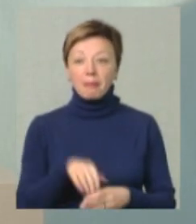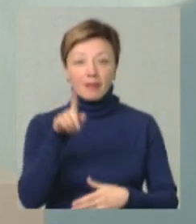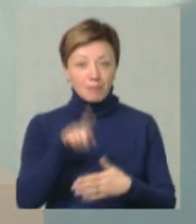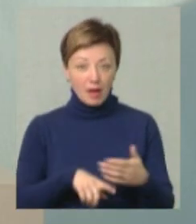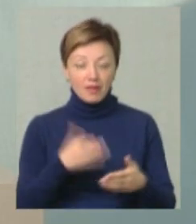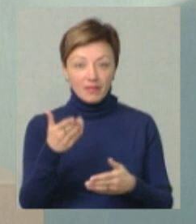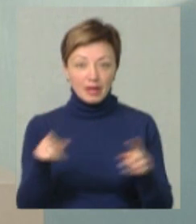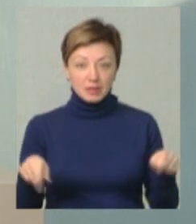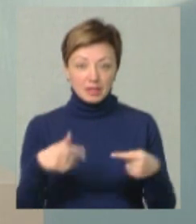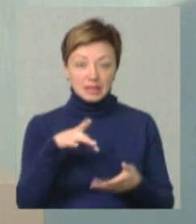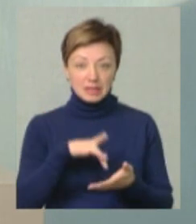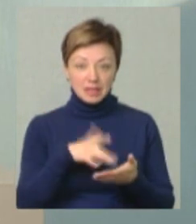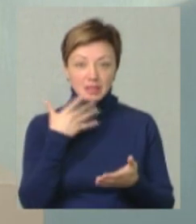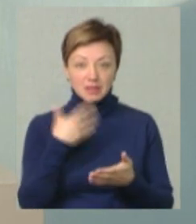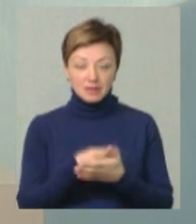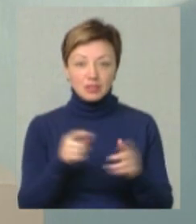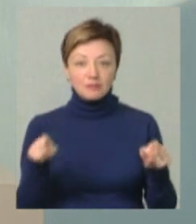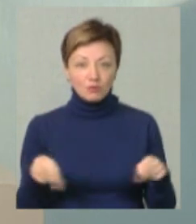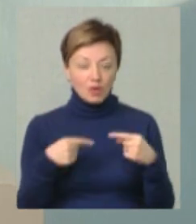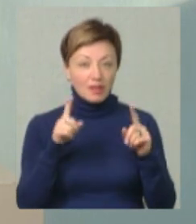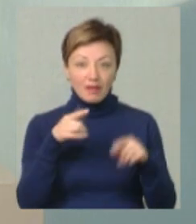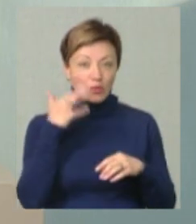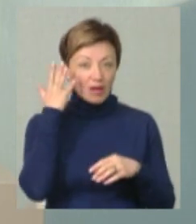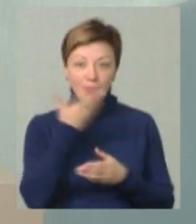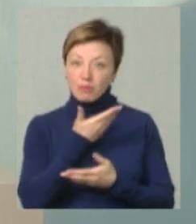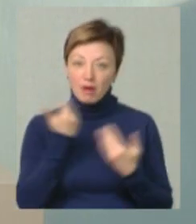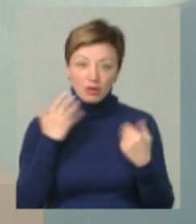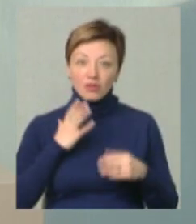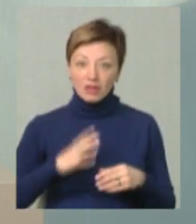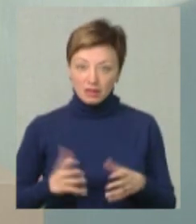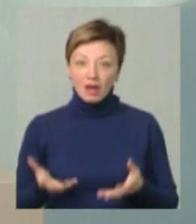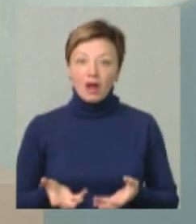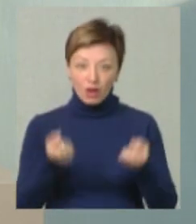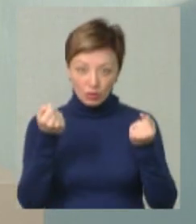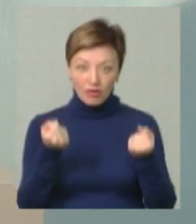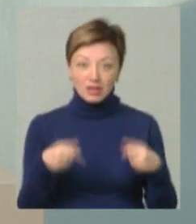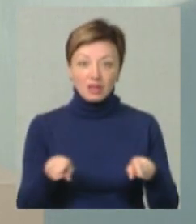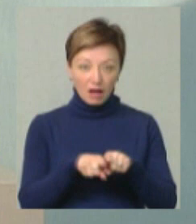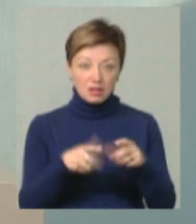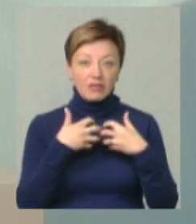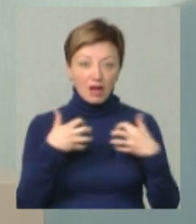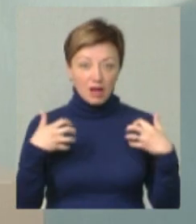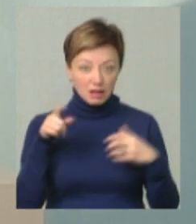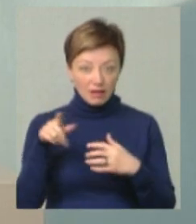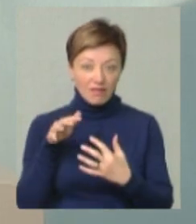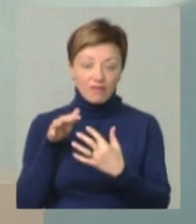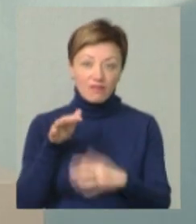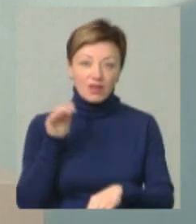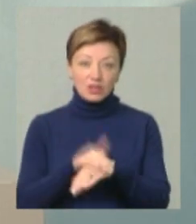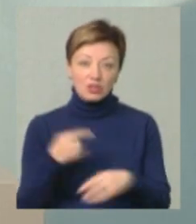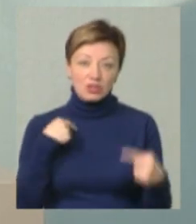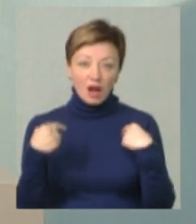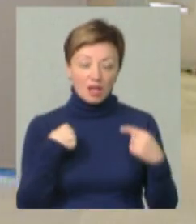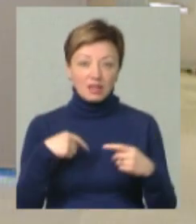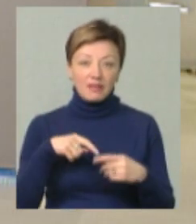ви реабілітаційний центр свій створювали, навіть уявлення не мали, що доведеться рятувати таких тварин, ну, фактично зранених